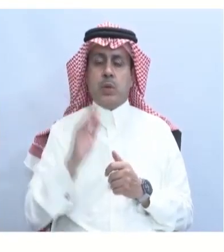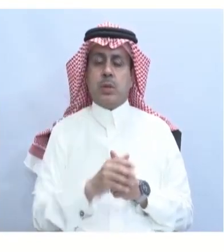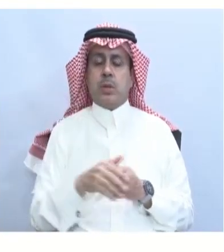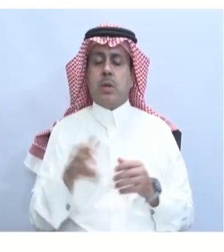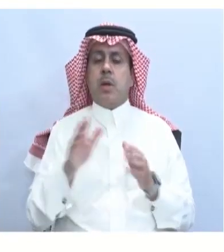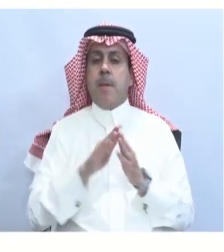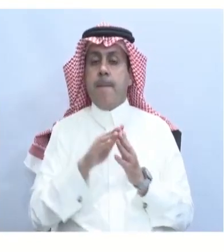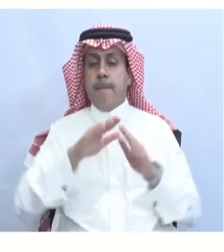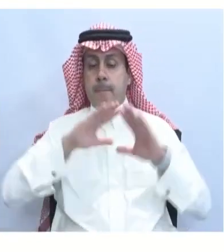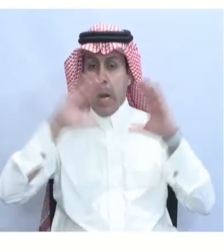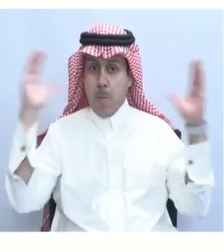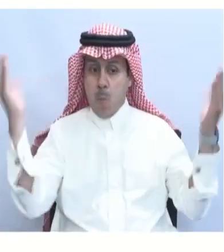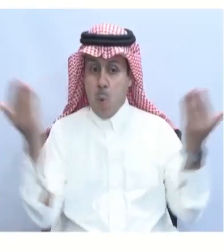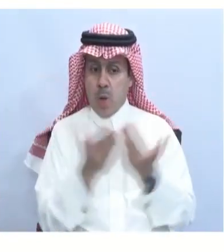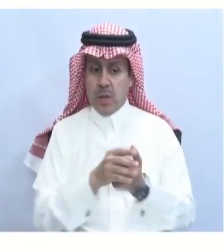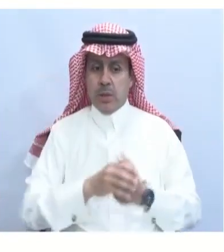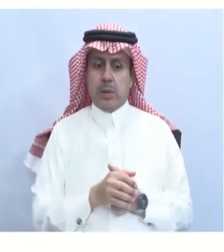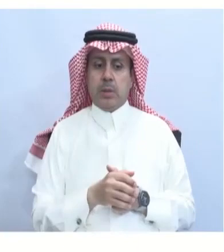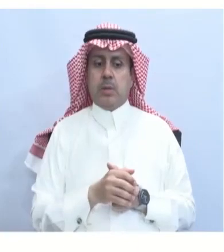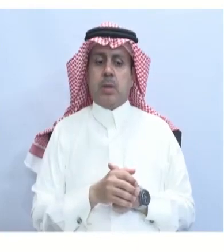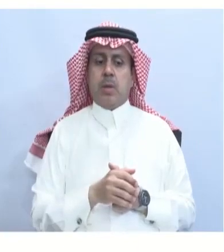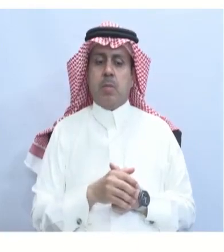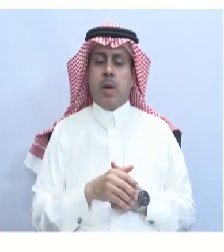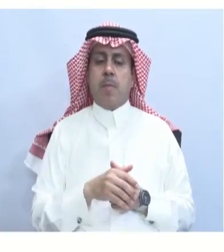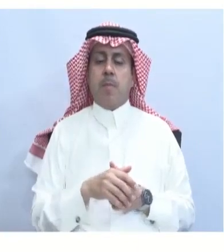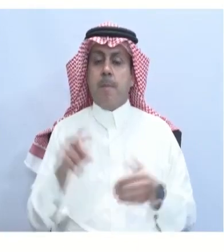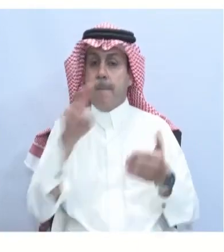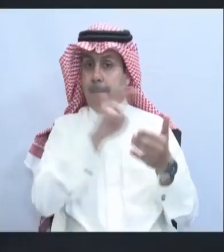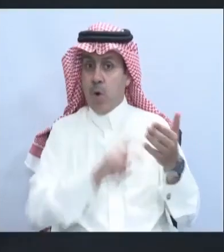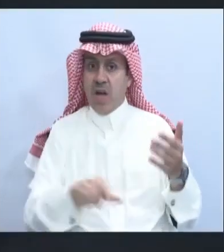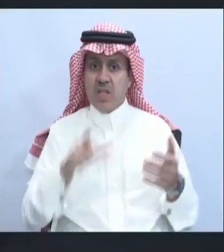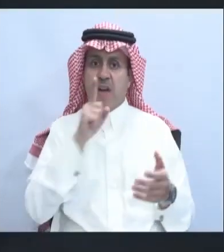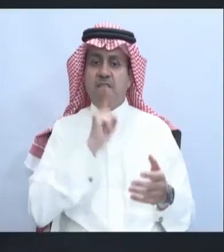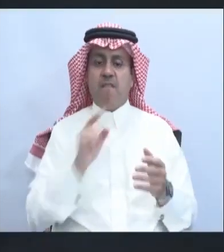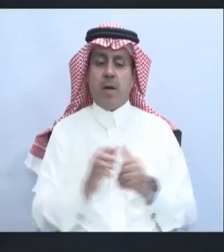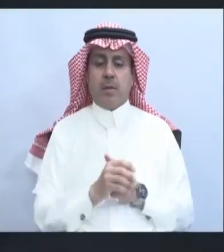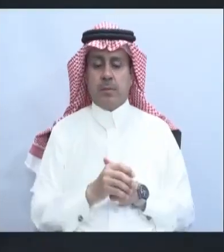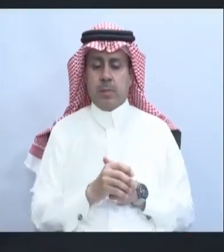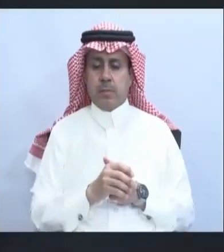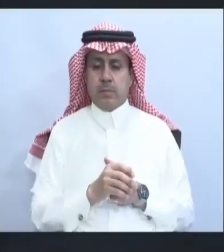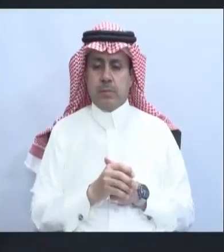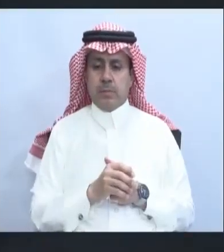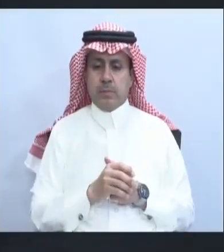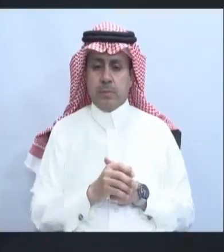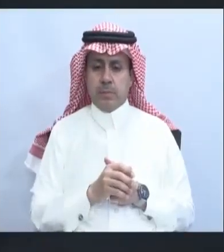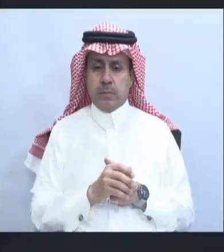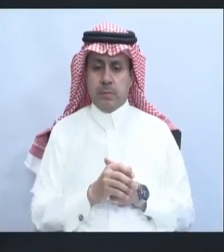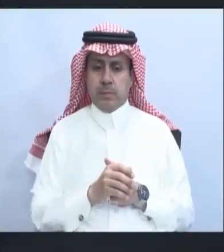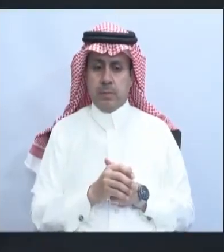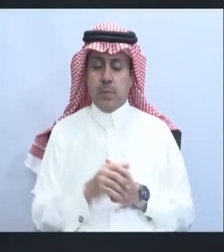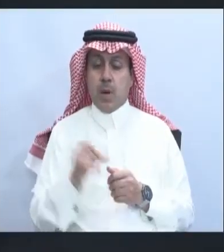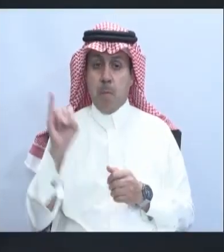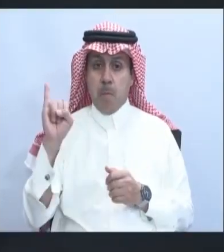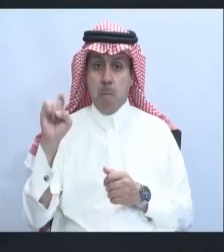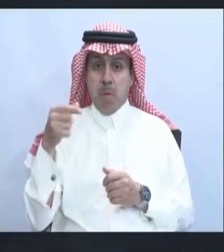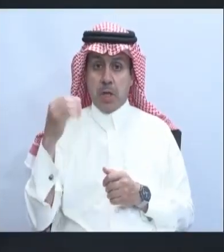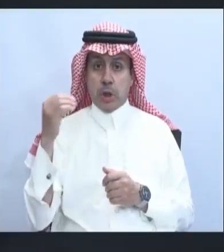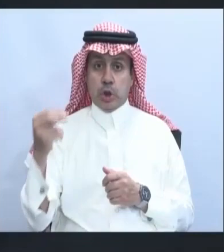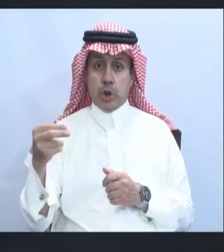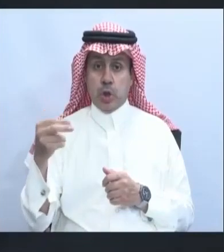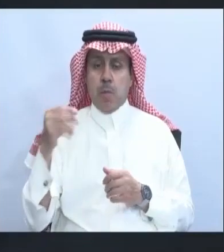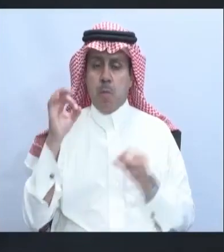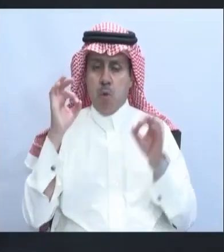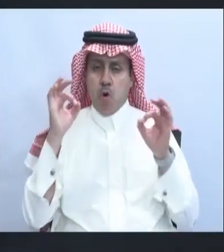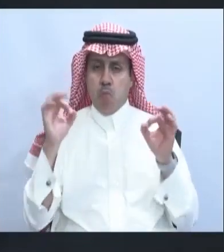وكذلك الملخص الفقهي القاموس المحيط اخذنا منه التعريف اللغوي وهو مرجع مهم في اللغه